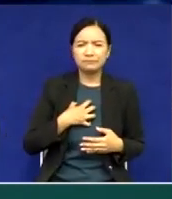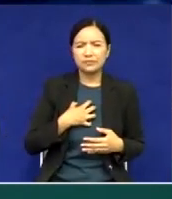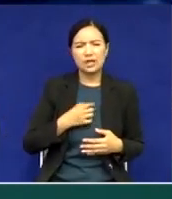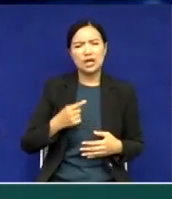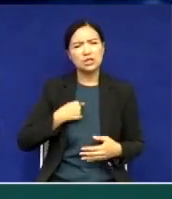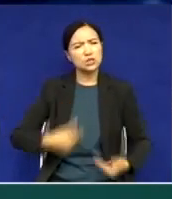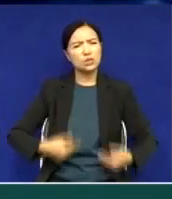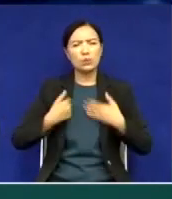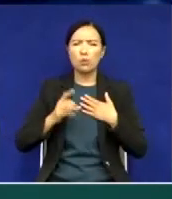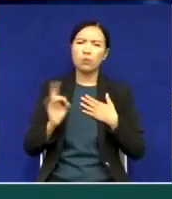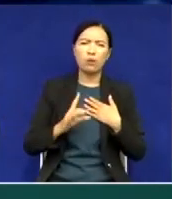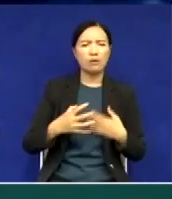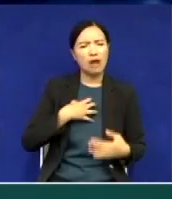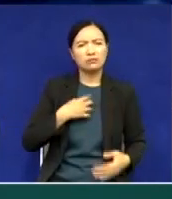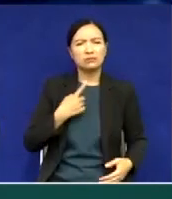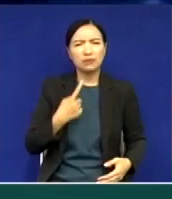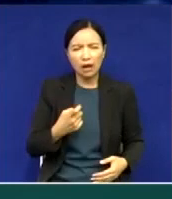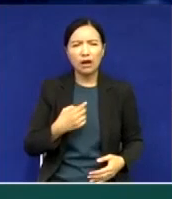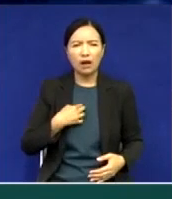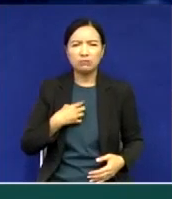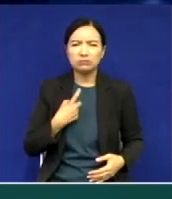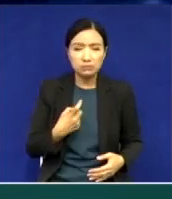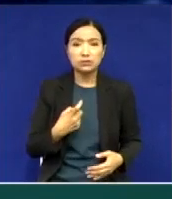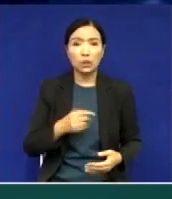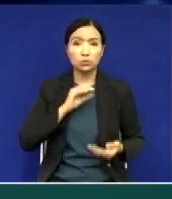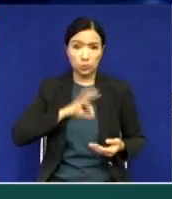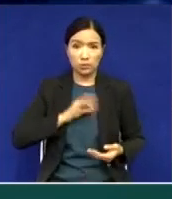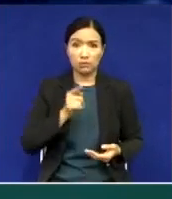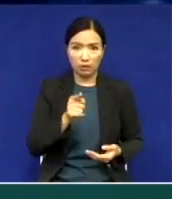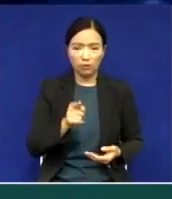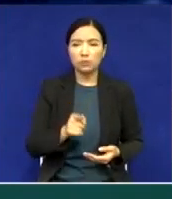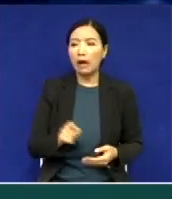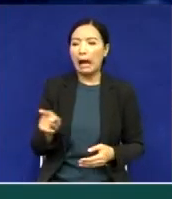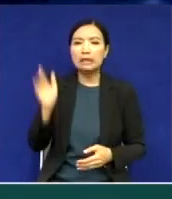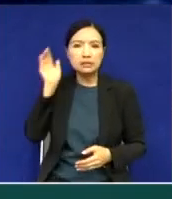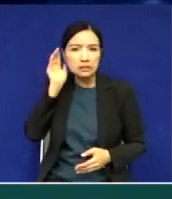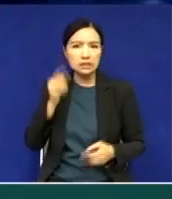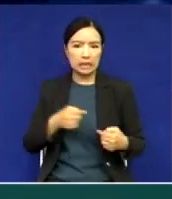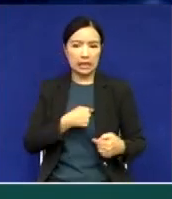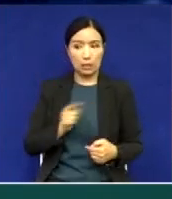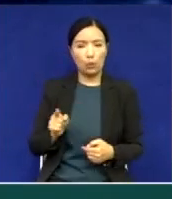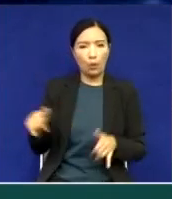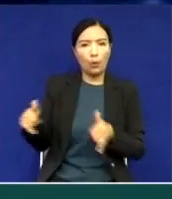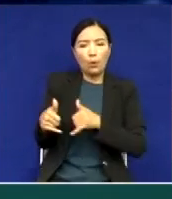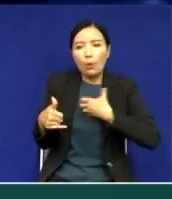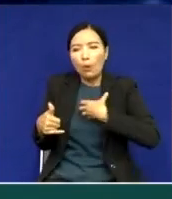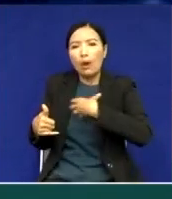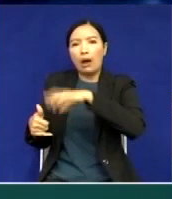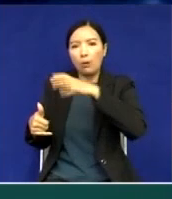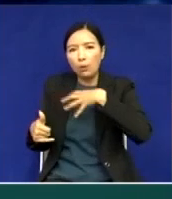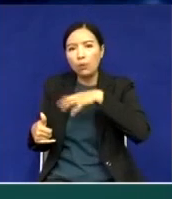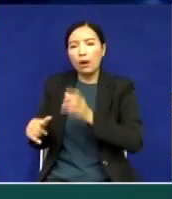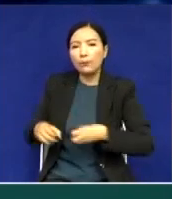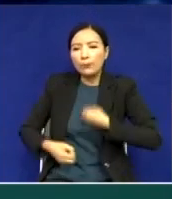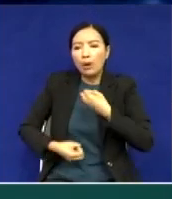ไม่อยากจะทำร้ายตัวเองอยากจะฆ่าตัวตายเนี่ยท่านหาคนที่ท่านไว้ใจหาคนใกล้ชิดแล้วระบายความรู้สึกอย่าไ